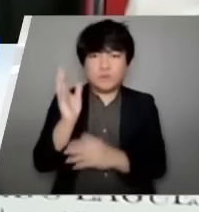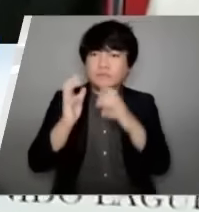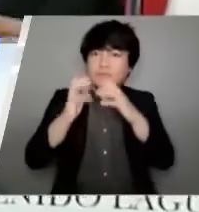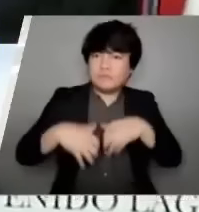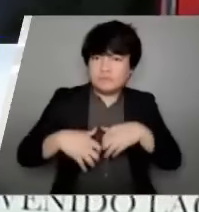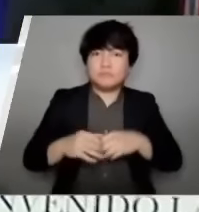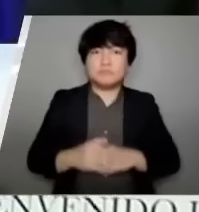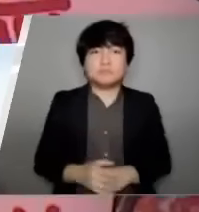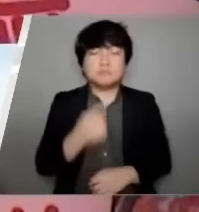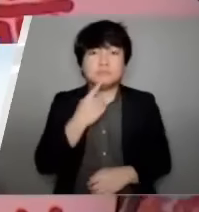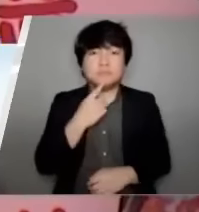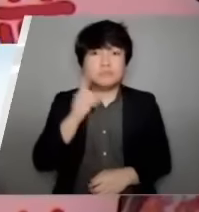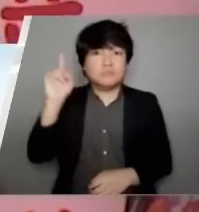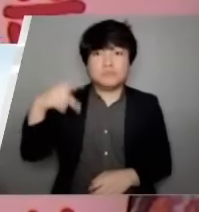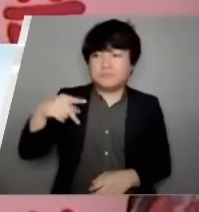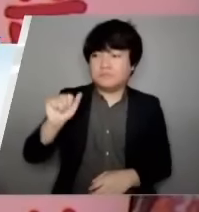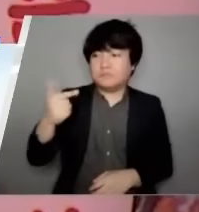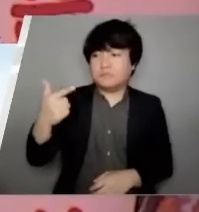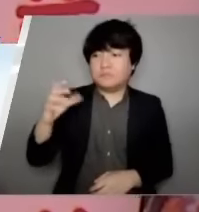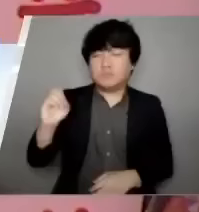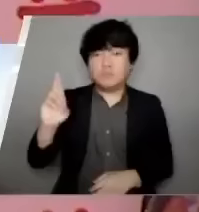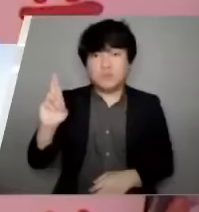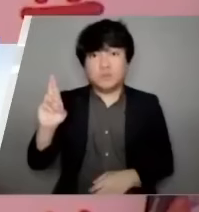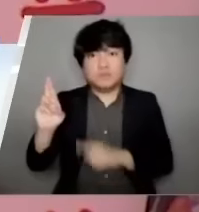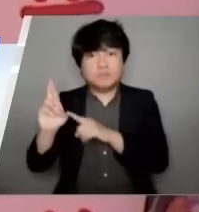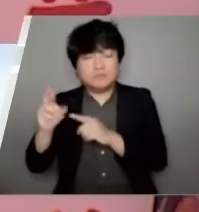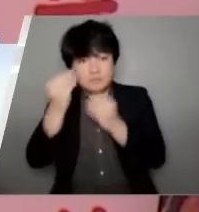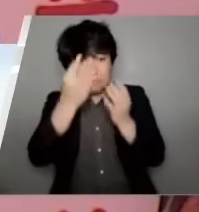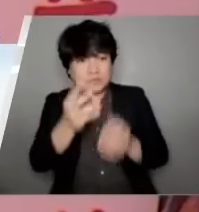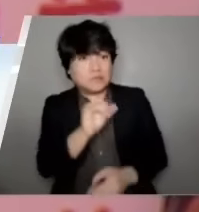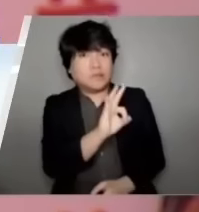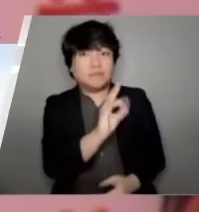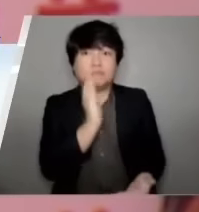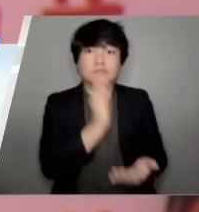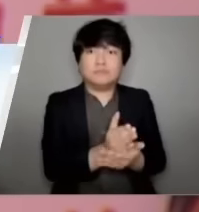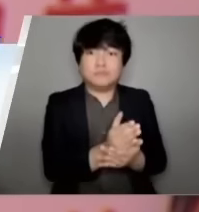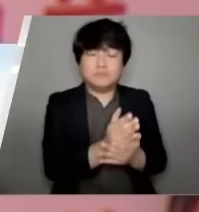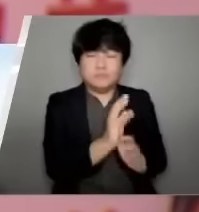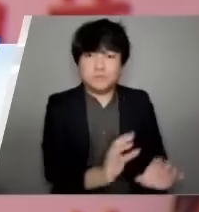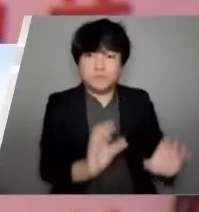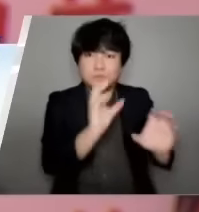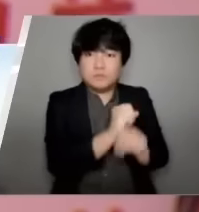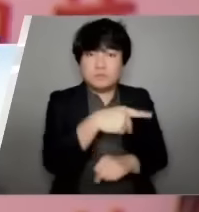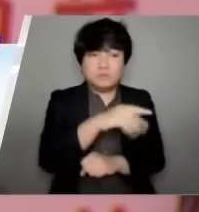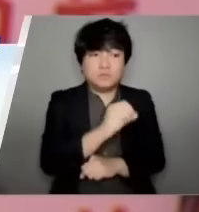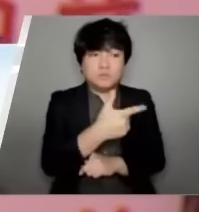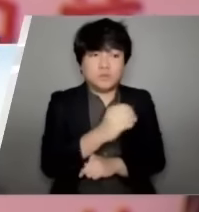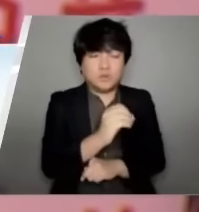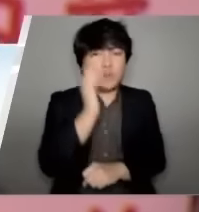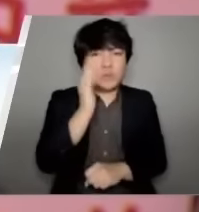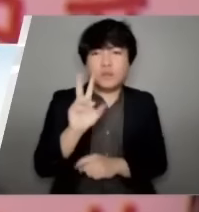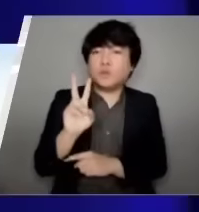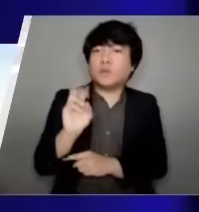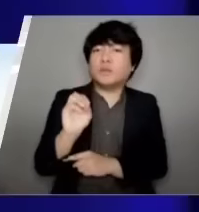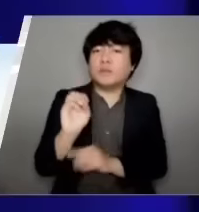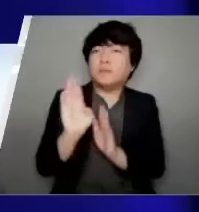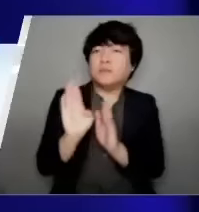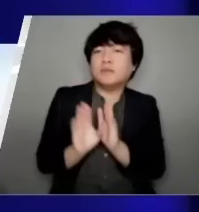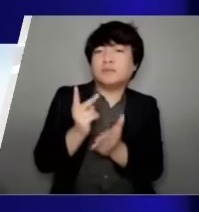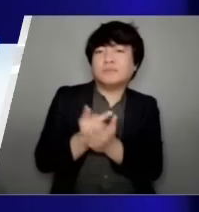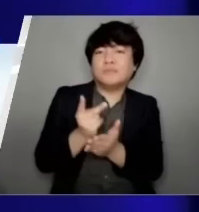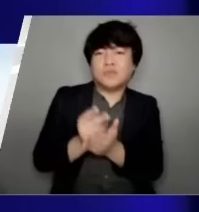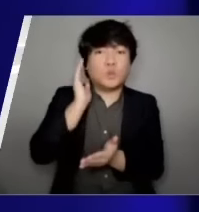billion pesos ang maaaring mawala kapag ipinatigil ang operasyon ng mga Pogo. It may be a big number, but the cost